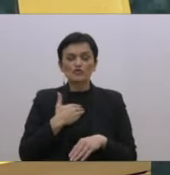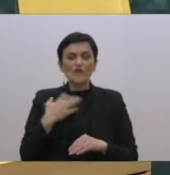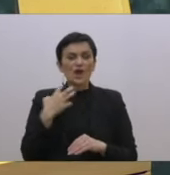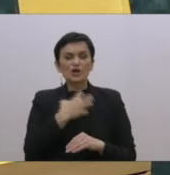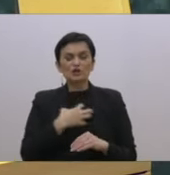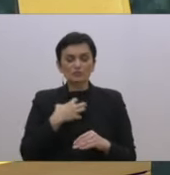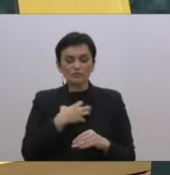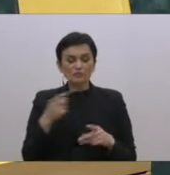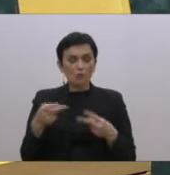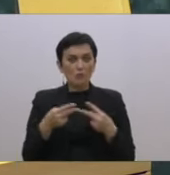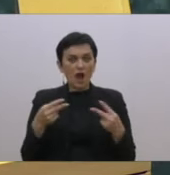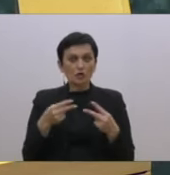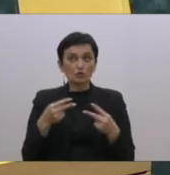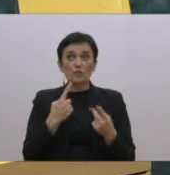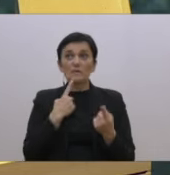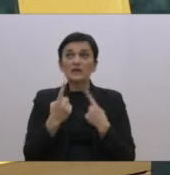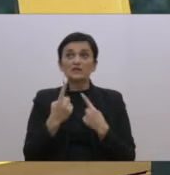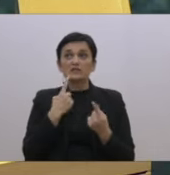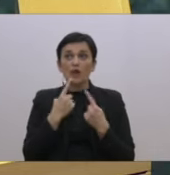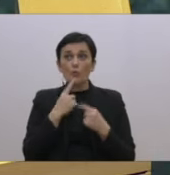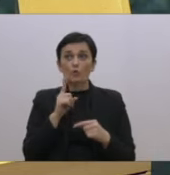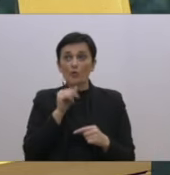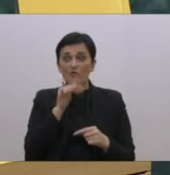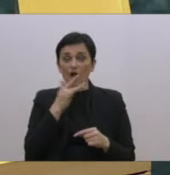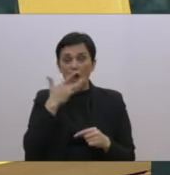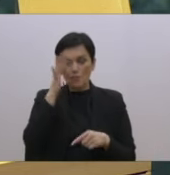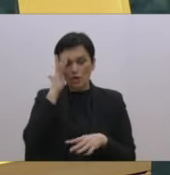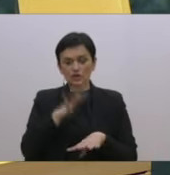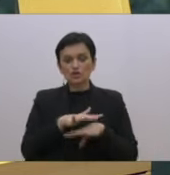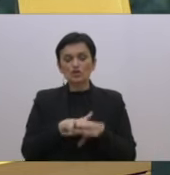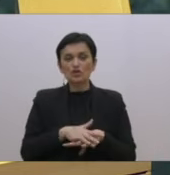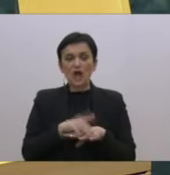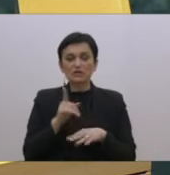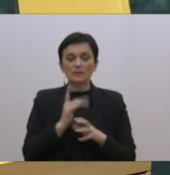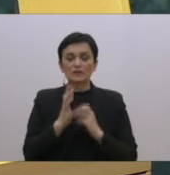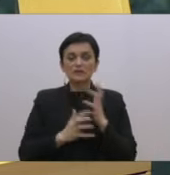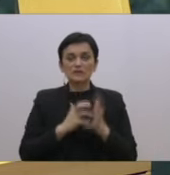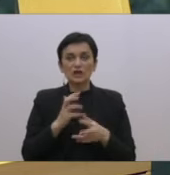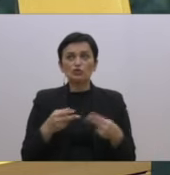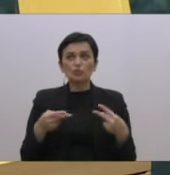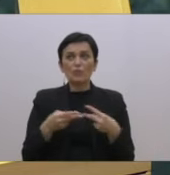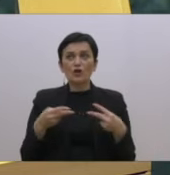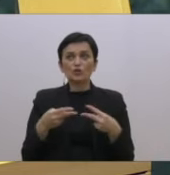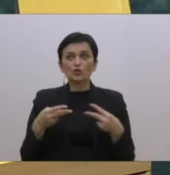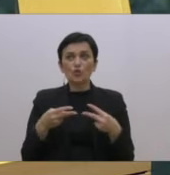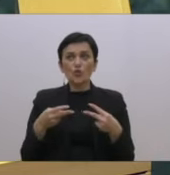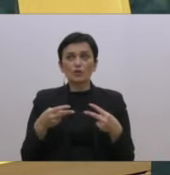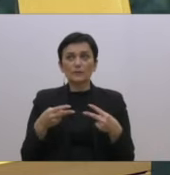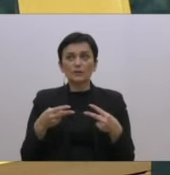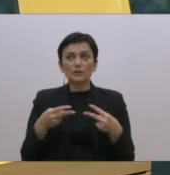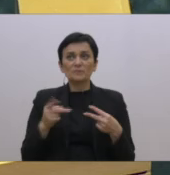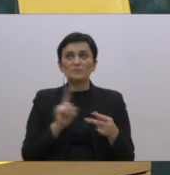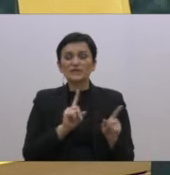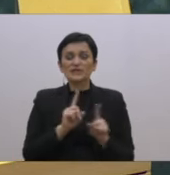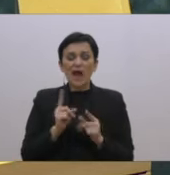მნიშვნელოვან პარტნიორებს და საუბრობენ იმაზე, რომ თითქოს ამერიკის შეერთებული შტატები და საერთაშორისო პარტნიორები